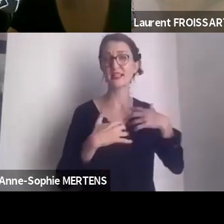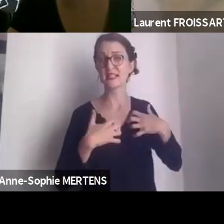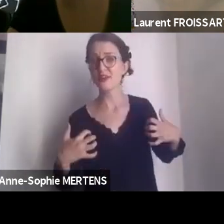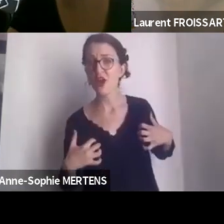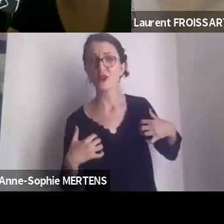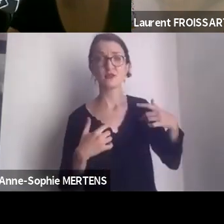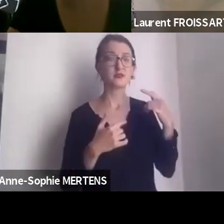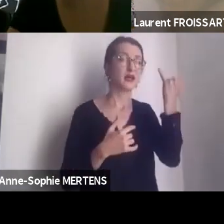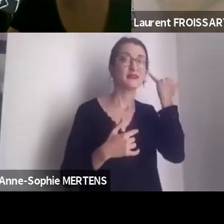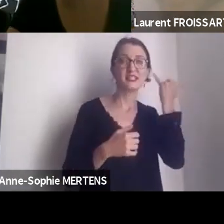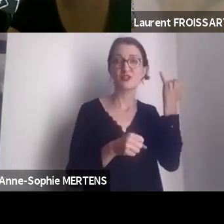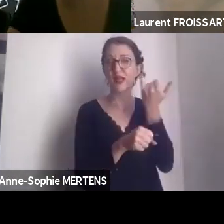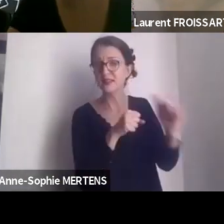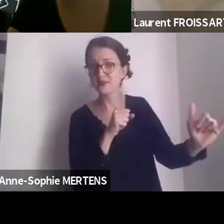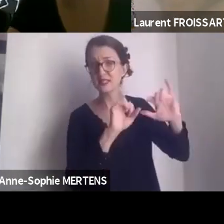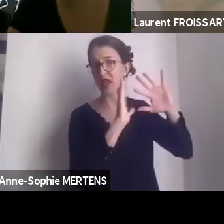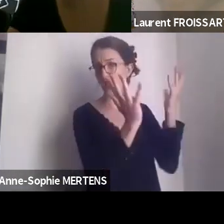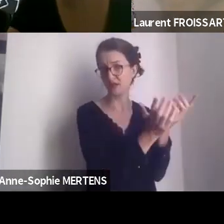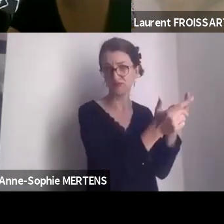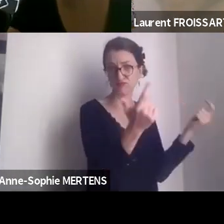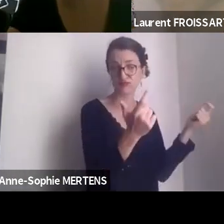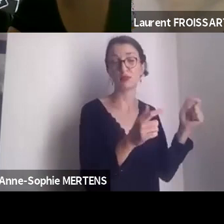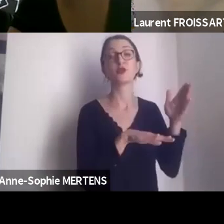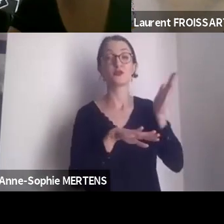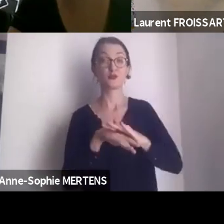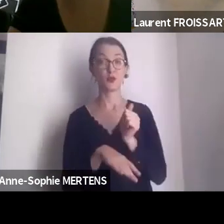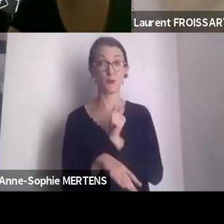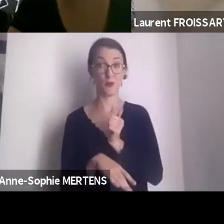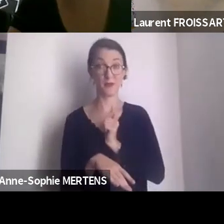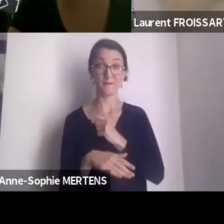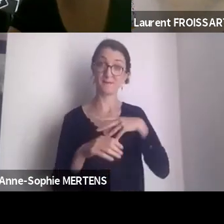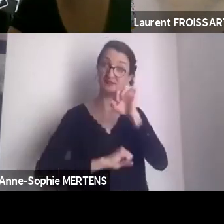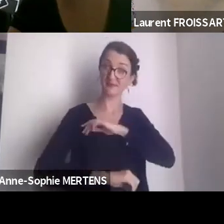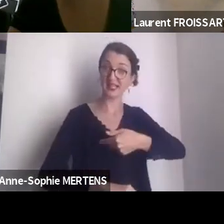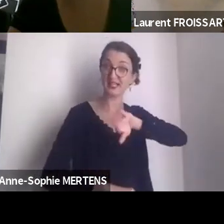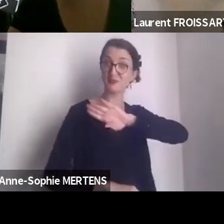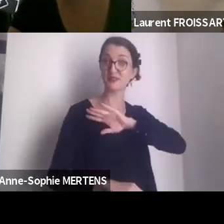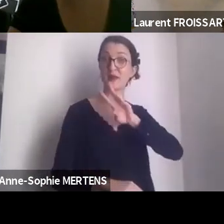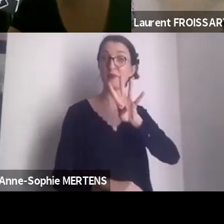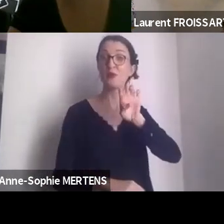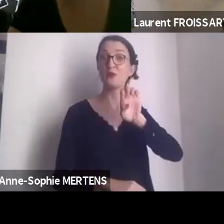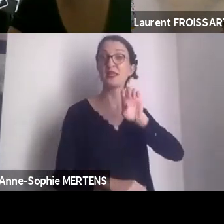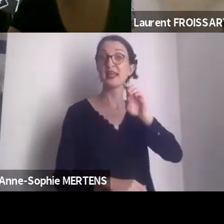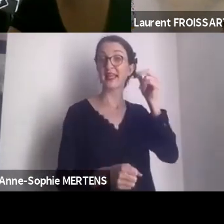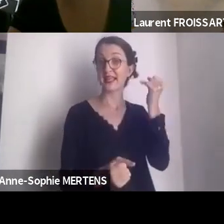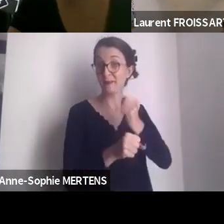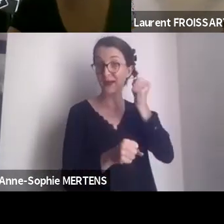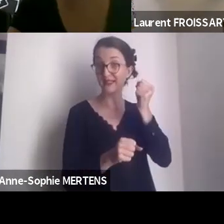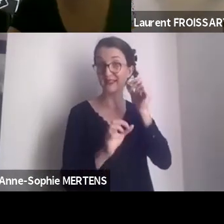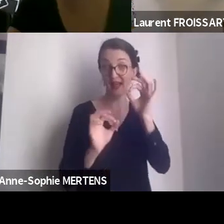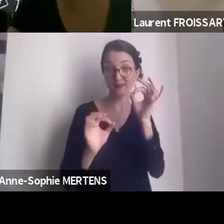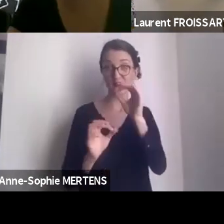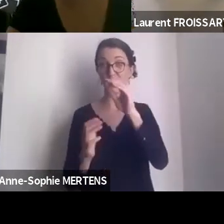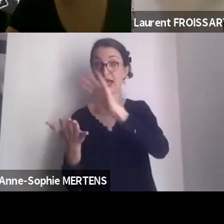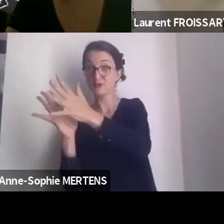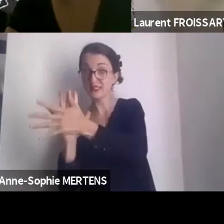de WeImpact, qui est spécialisé dans l'accompagnement des ONG, des associations et des ESS dans leur évolution